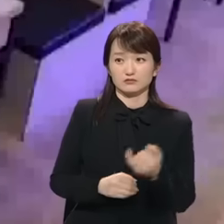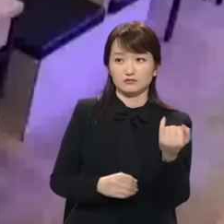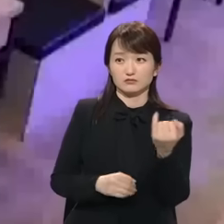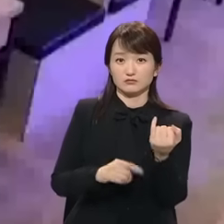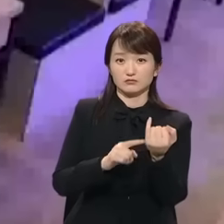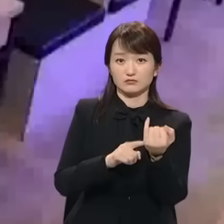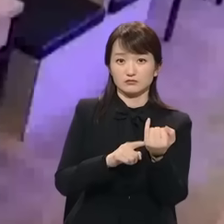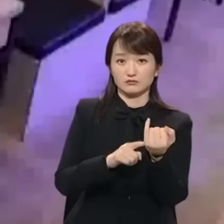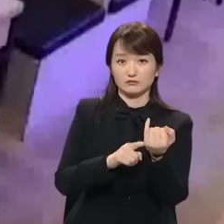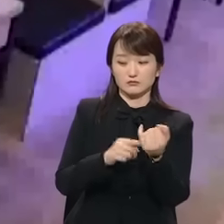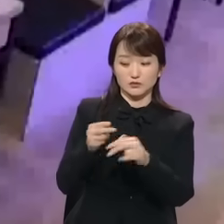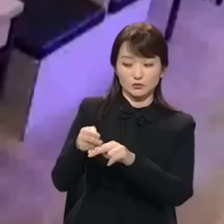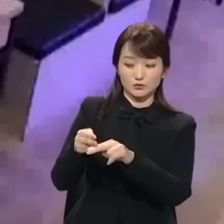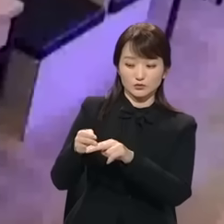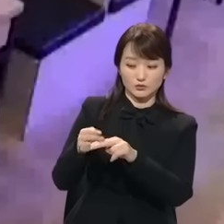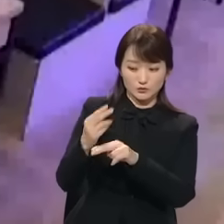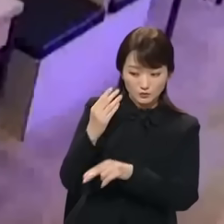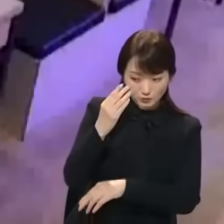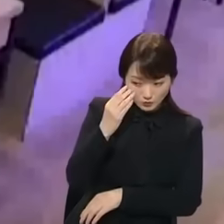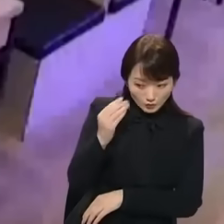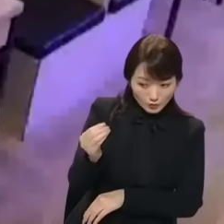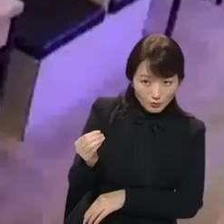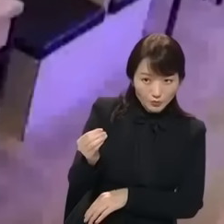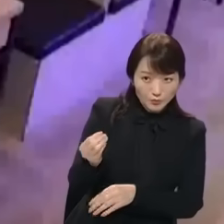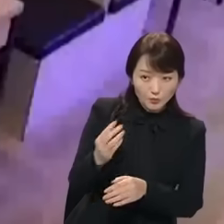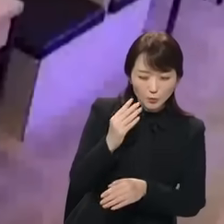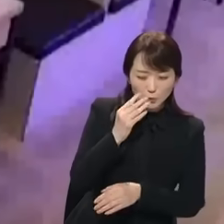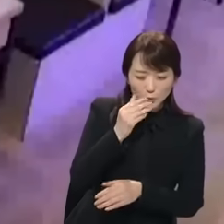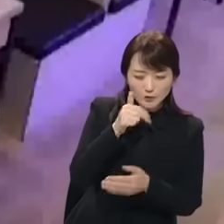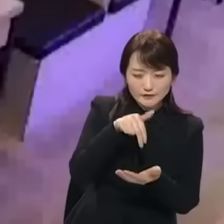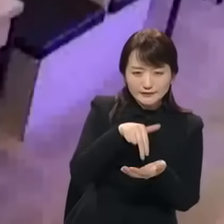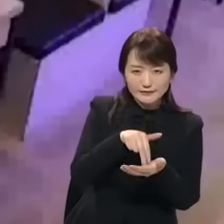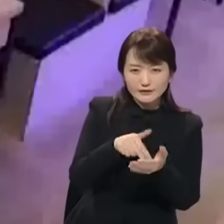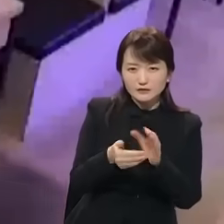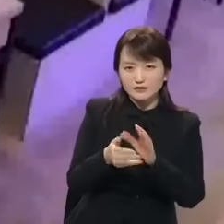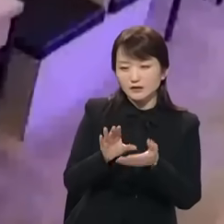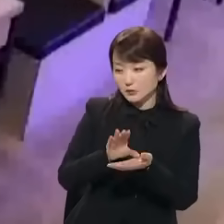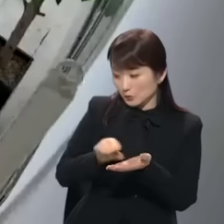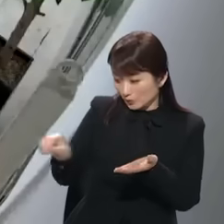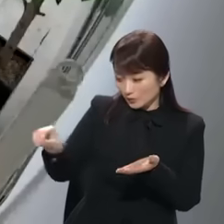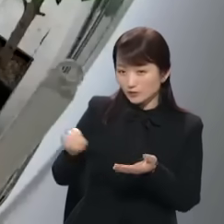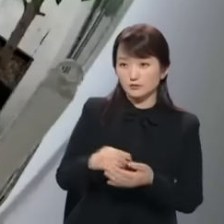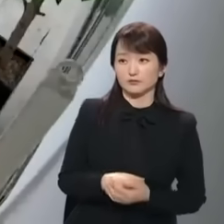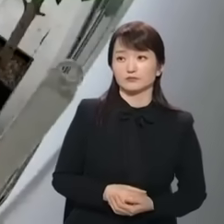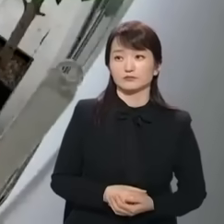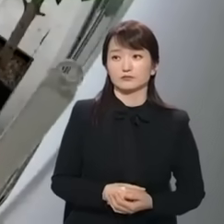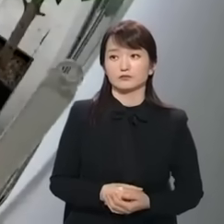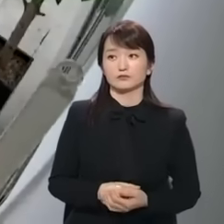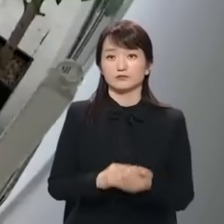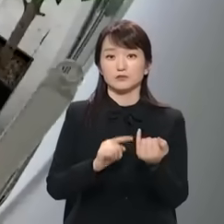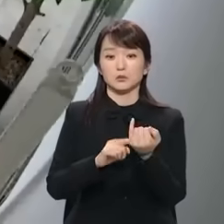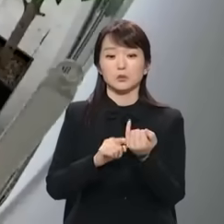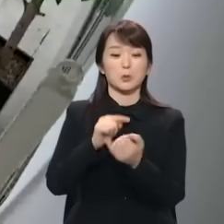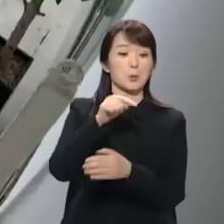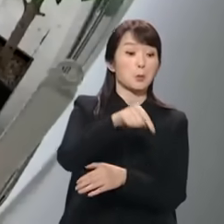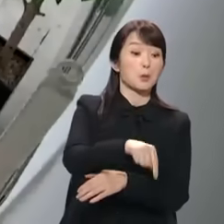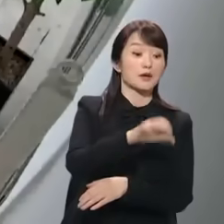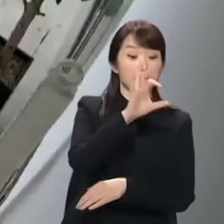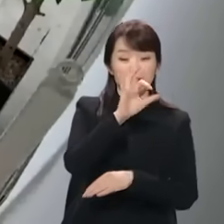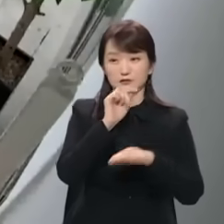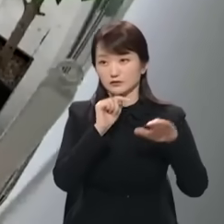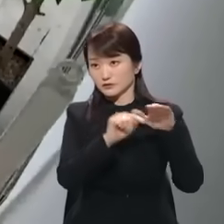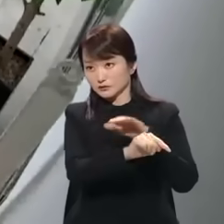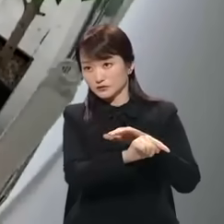여성이 주방쪽 눈치를 보더니 슬쩍 일어나서 또 나갑니다 그러더니 어디 저 여성은 바깥에 있는 화장실로 가죠 그